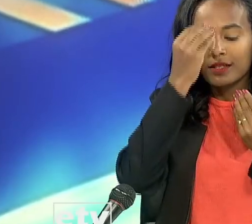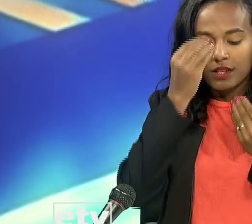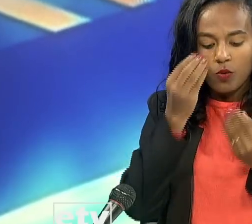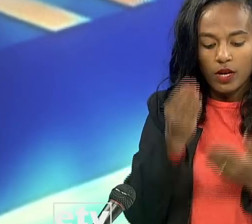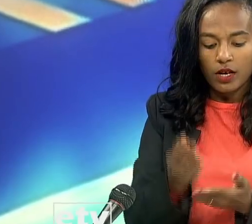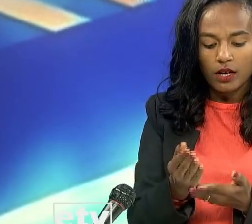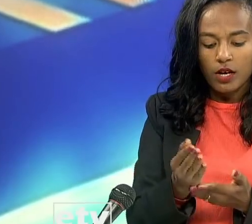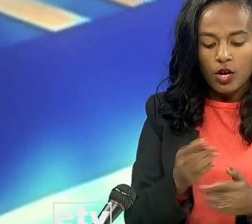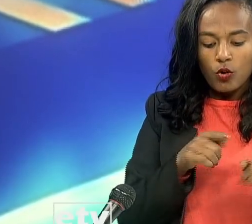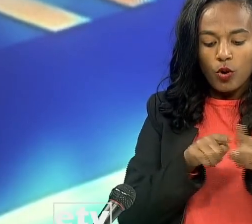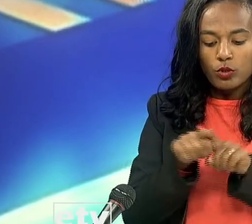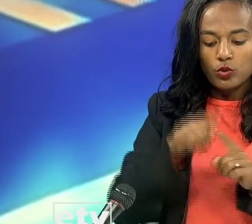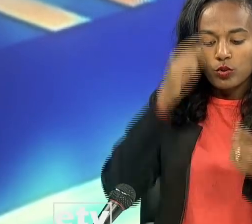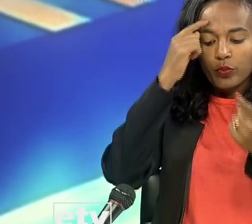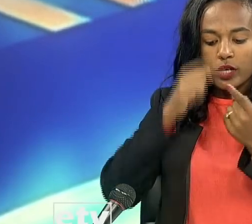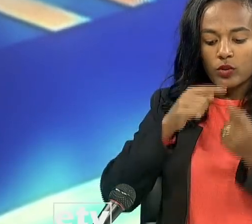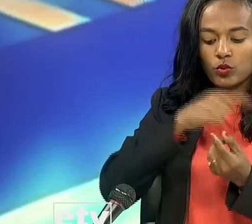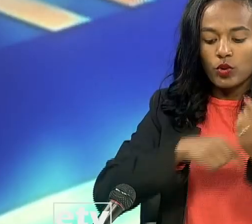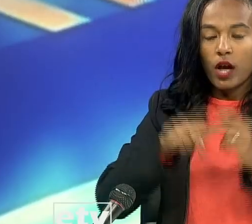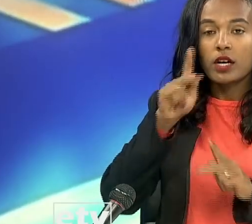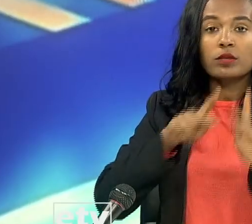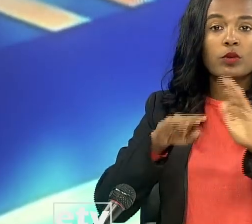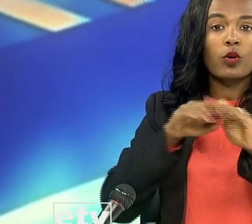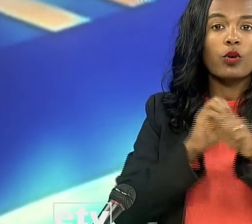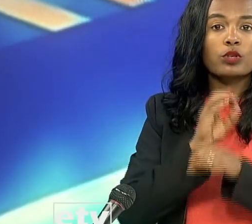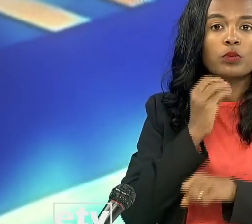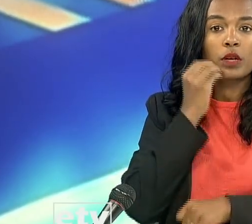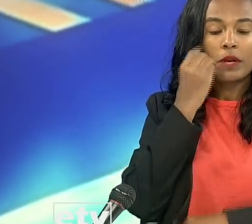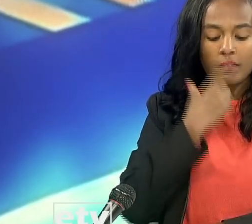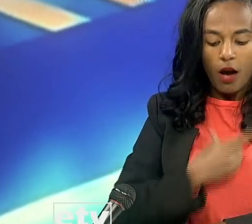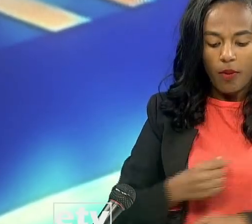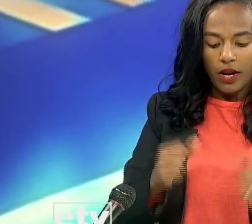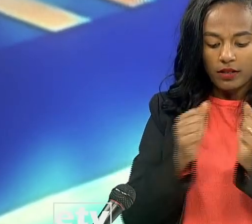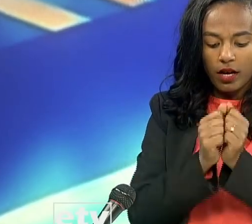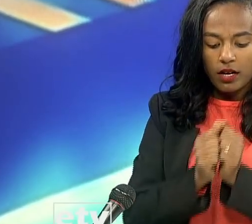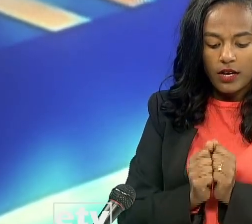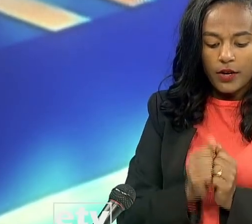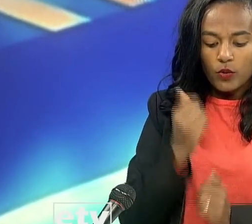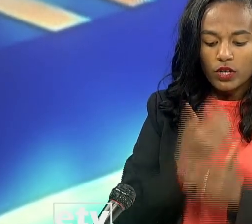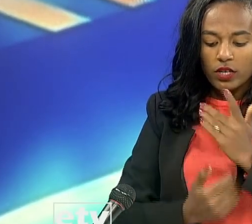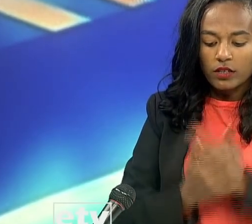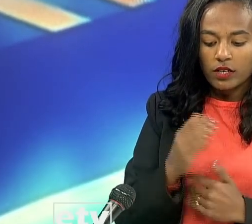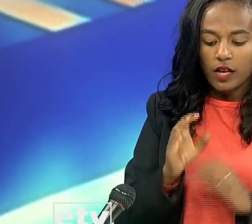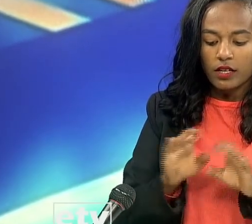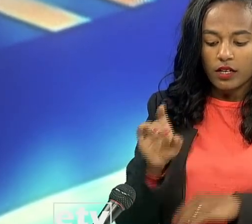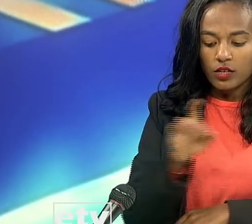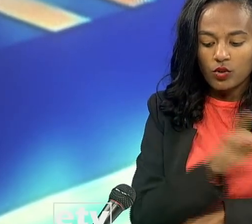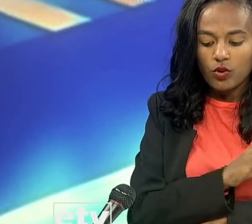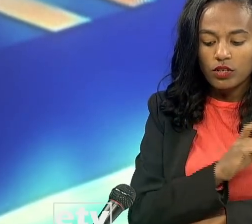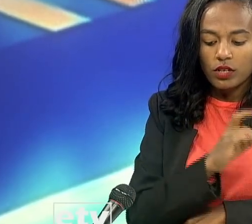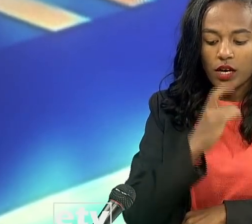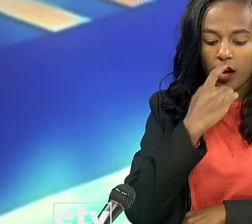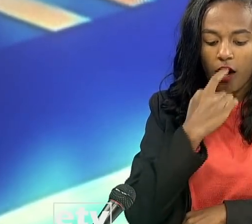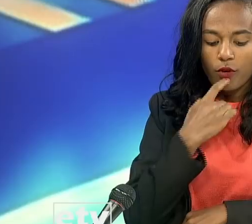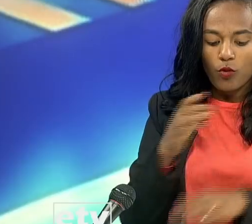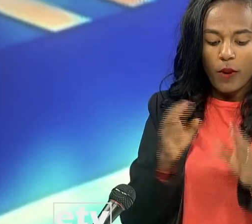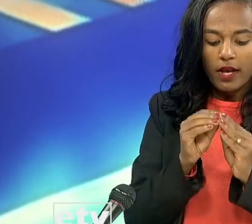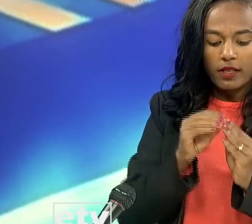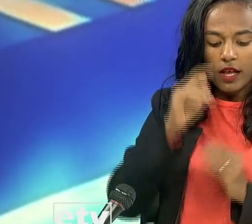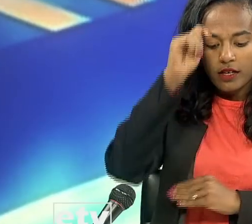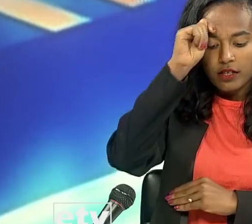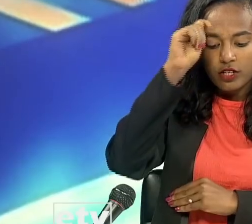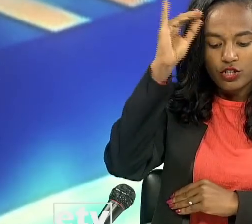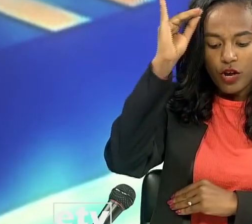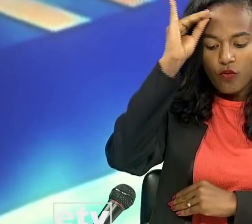ኮሚሽን አስታወቀ። ኮሚሽኑ በእቅዱ ዙሪያ ከህዝብ ተወካዮች ምክር ቤት አባላት ጋር ውይይት ያደረገ ሲሆን ከአፈ